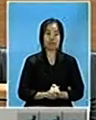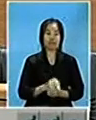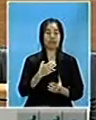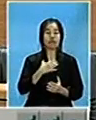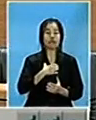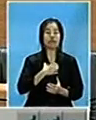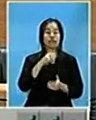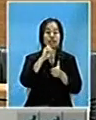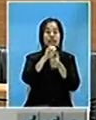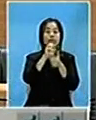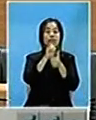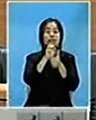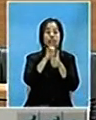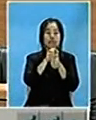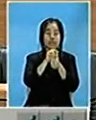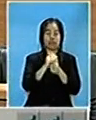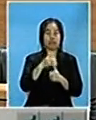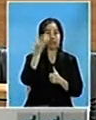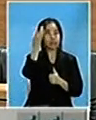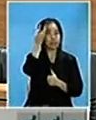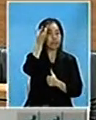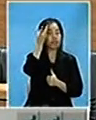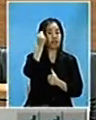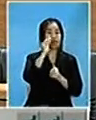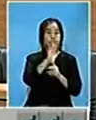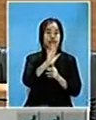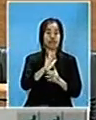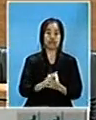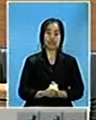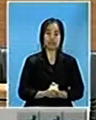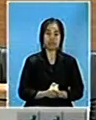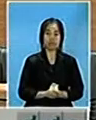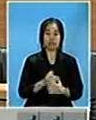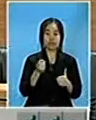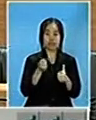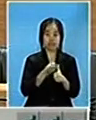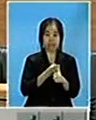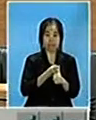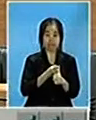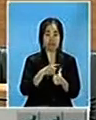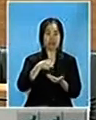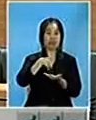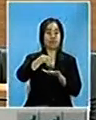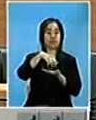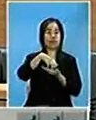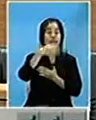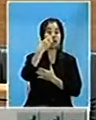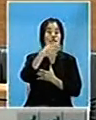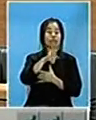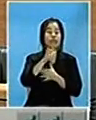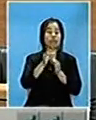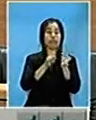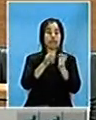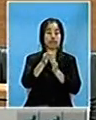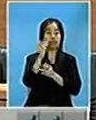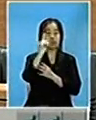นะเพื่อท่านได้กรุณารับไปพิจารณาประการที่หนึ่งที่ผมได้พูดบ้างแล้วแต่ขออนุญาตจะอธิบาย ก็